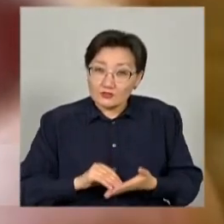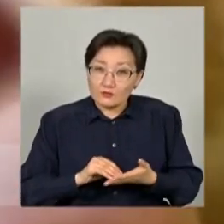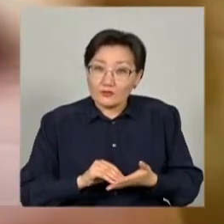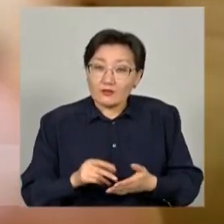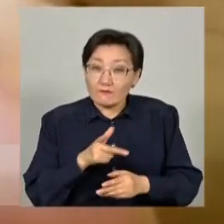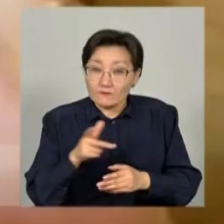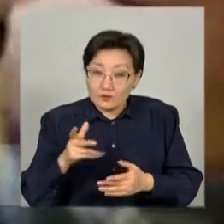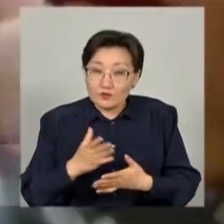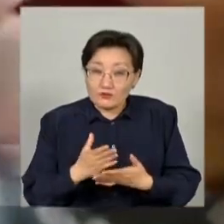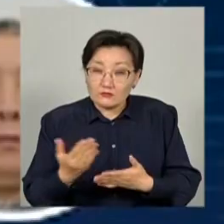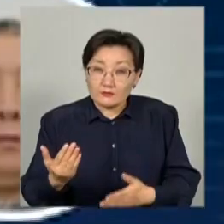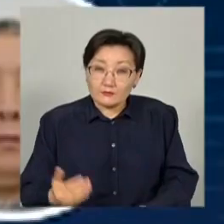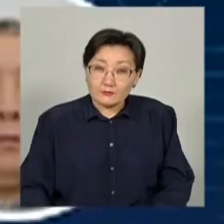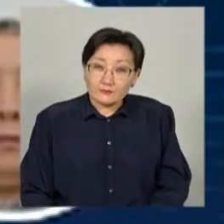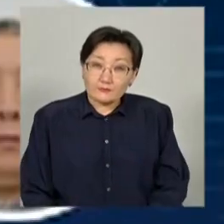видео.